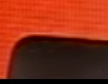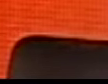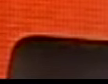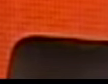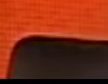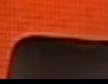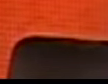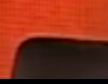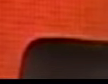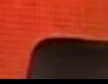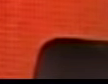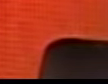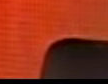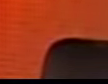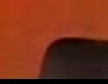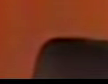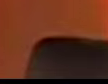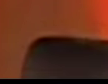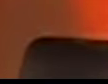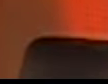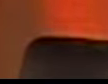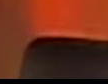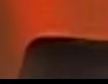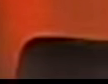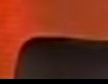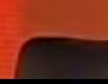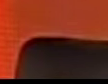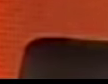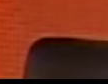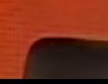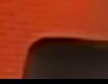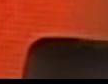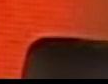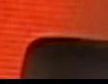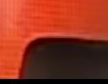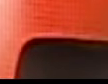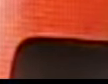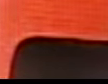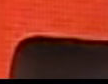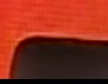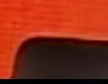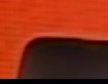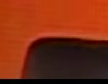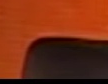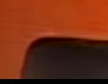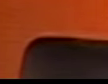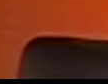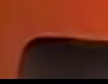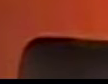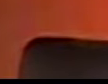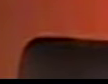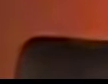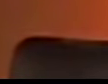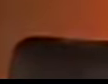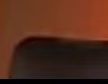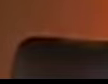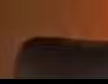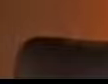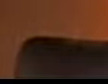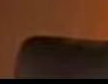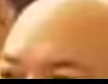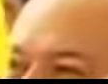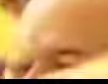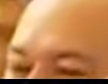pikunaka ungushka kan y aguarta chuyayachina kampa y kunami chayman rishpaka mana shuk dolarta pagana kan mana kashpaka